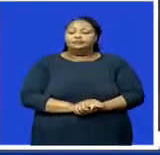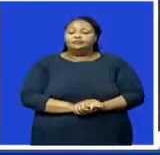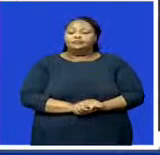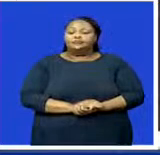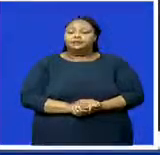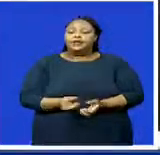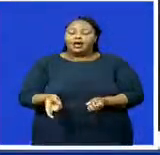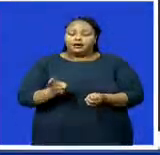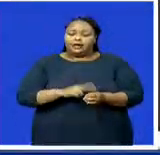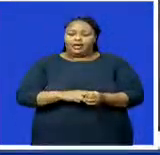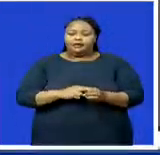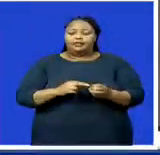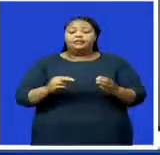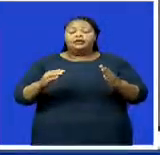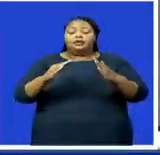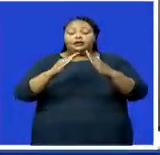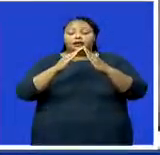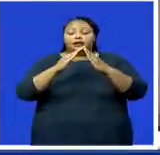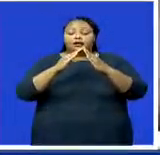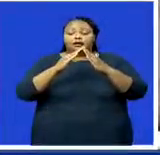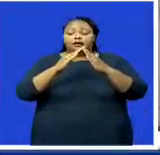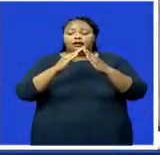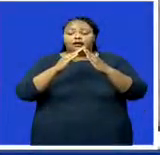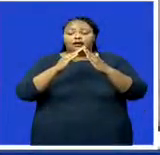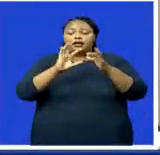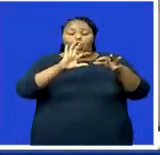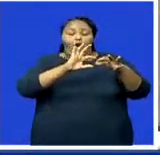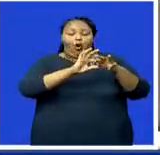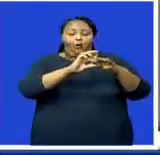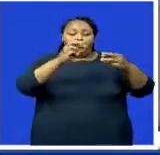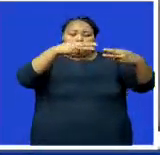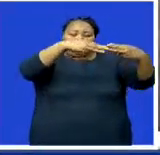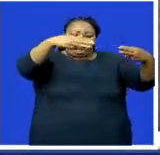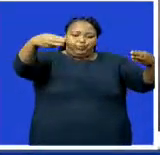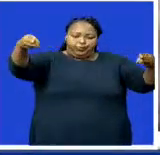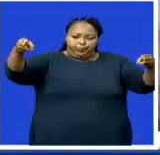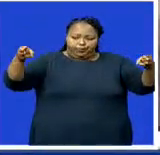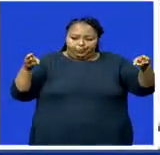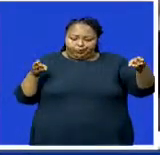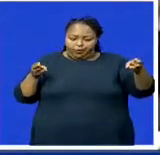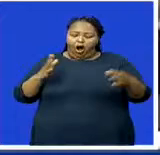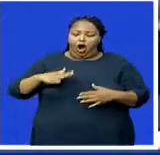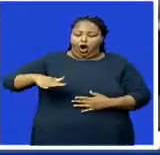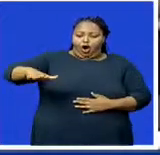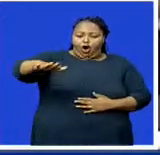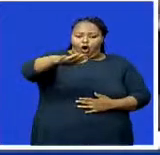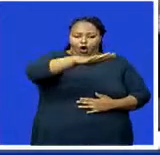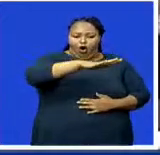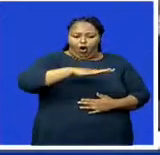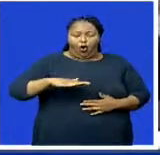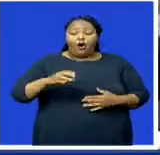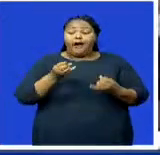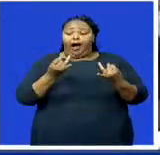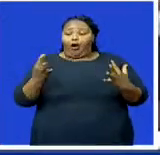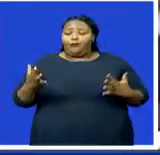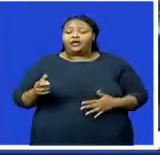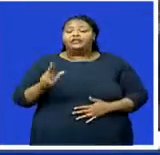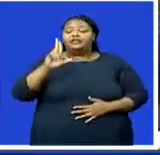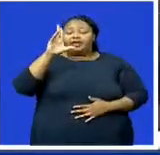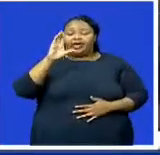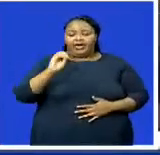labiyelwa ngadaladi kansi ke sekukonke lokhu kubitela okungenani 80,000 wemalangeni. Etindzaba Emini ngingiyani